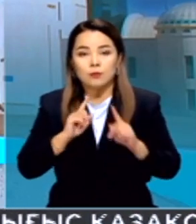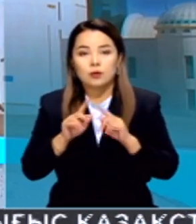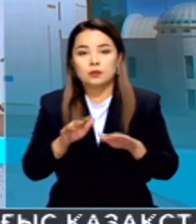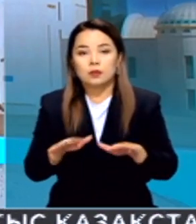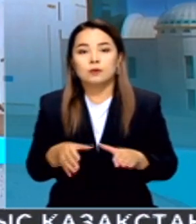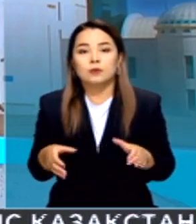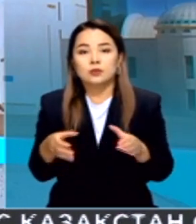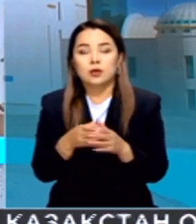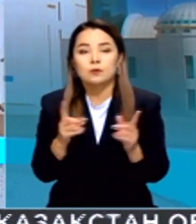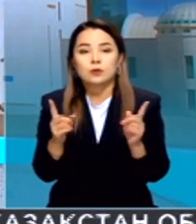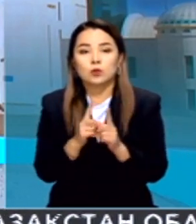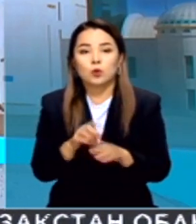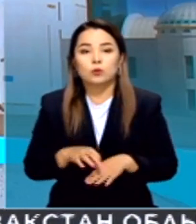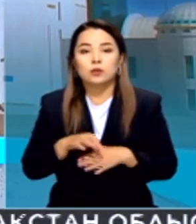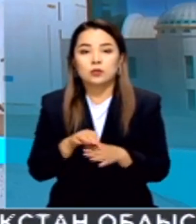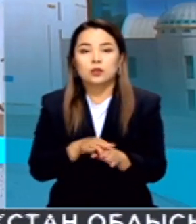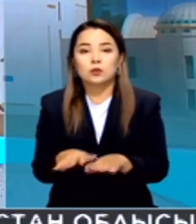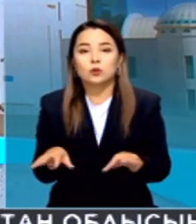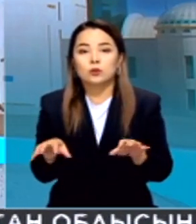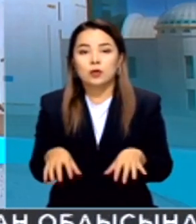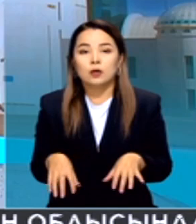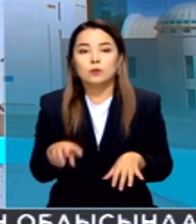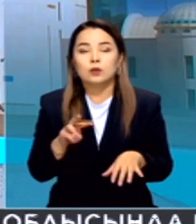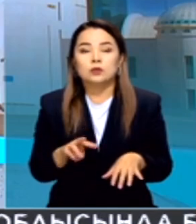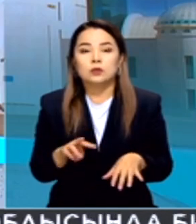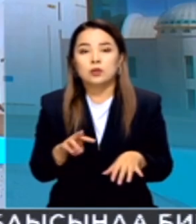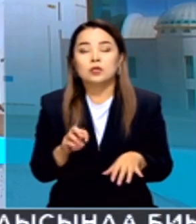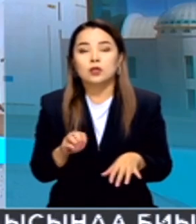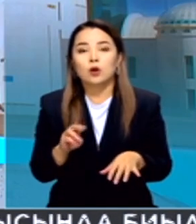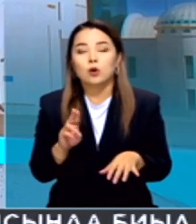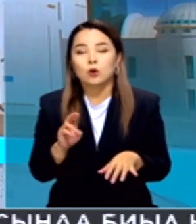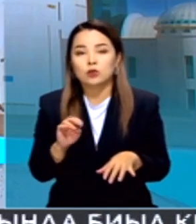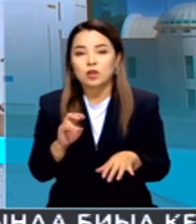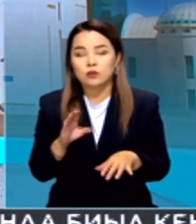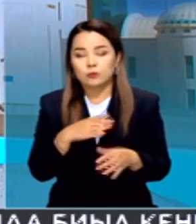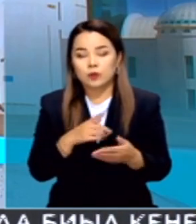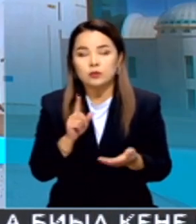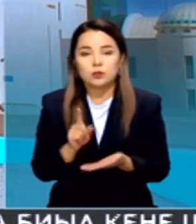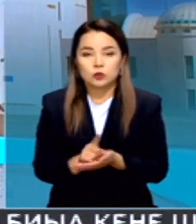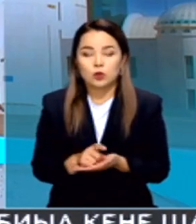бірлескен отырысы өтеді. Мәжіліс төрағасы Ерлан Қошанов тиісті өкімге қол қойды.